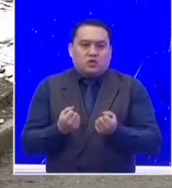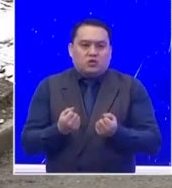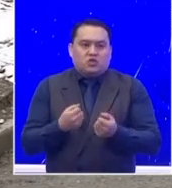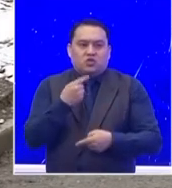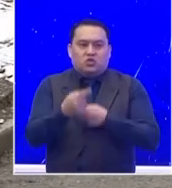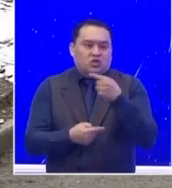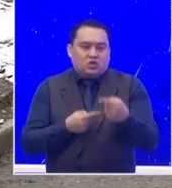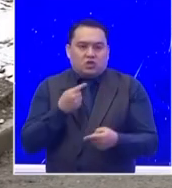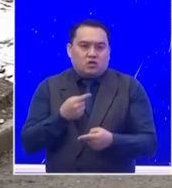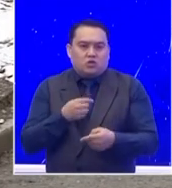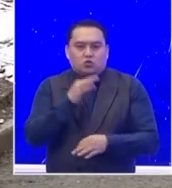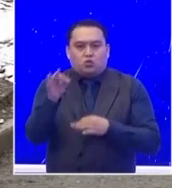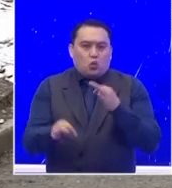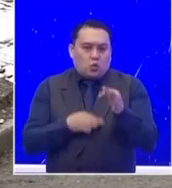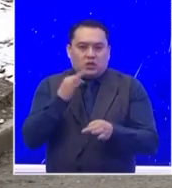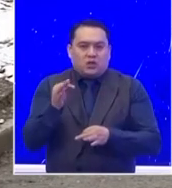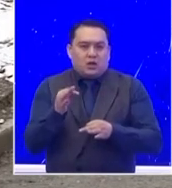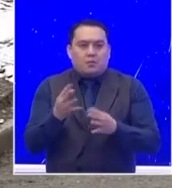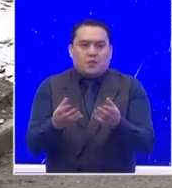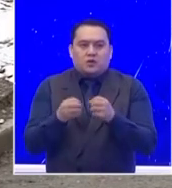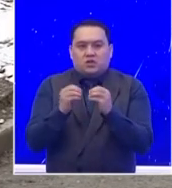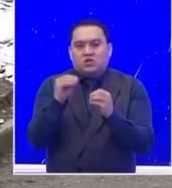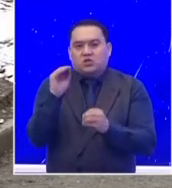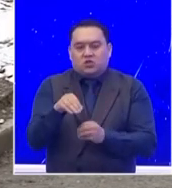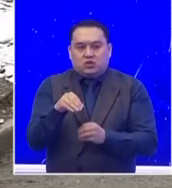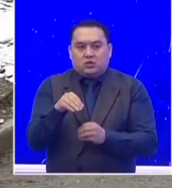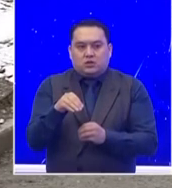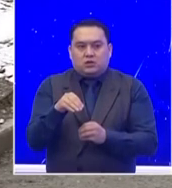через буквально сутки получила 10000 свои.